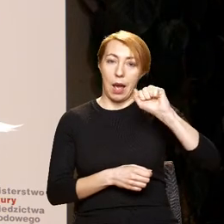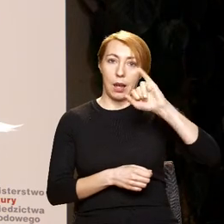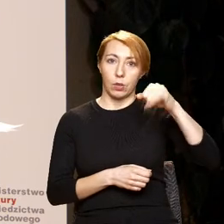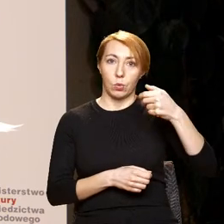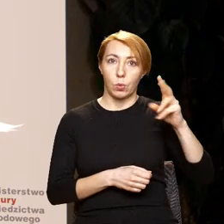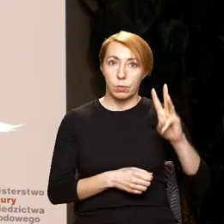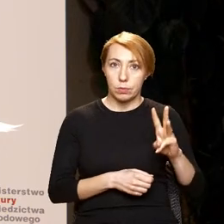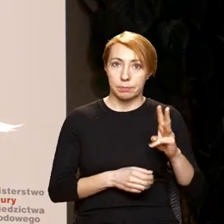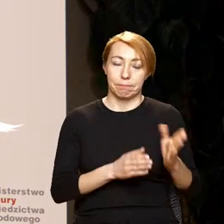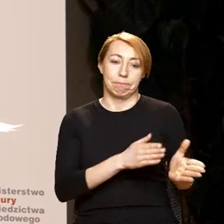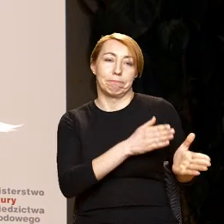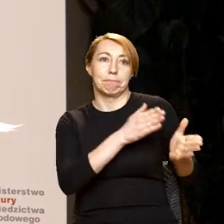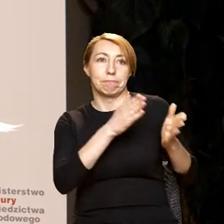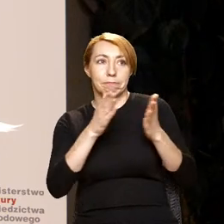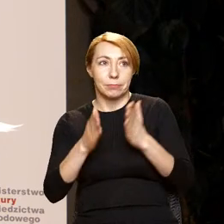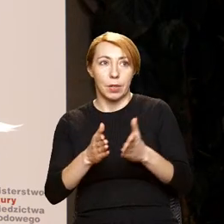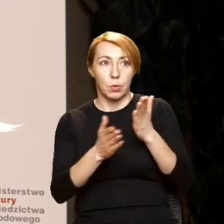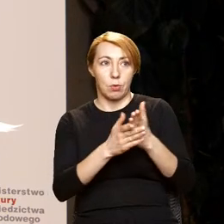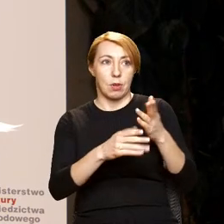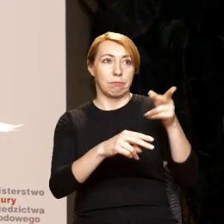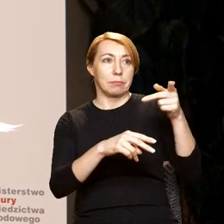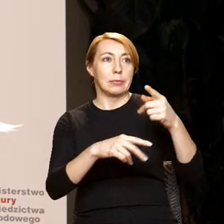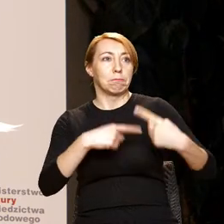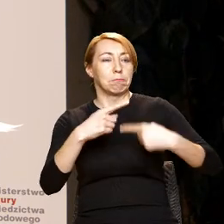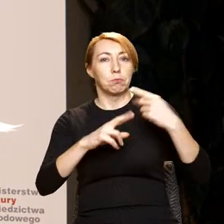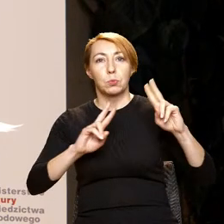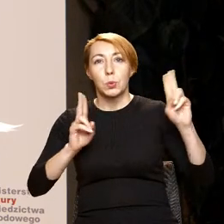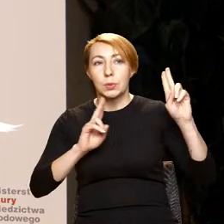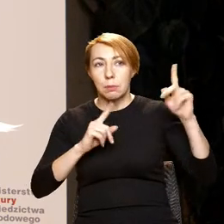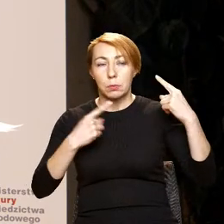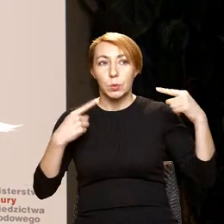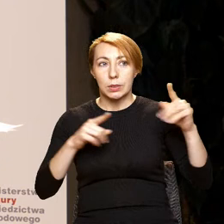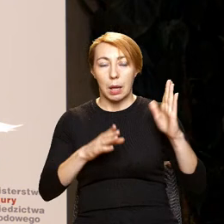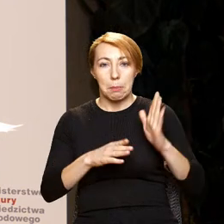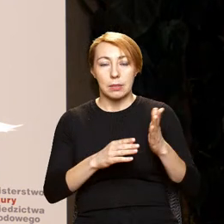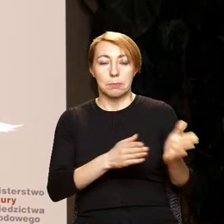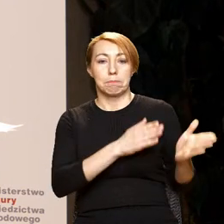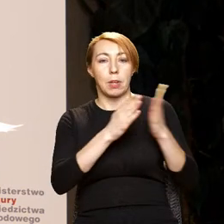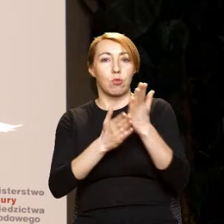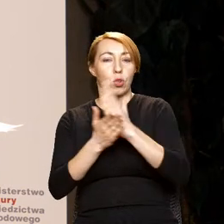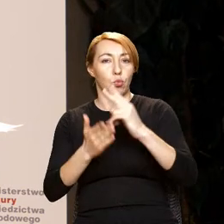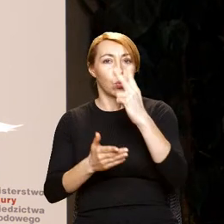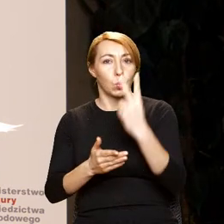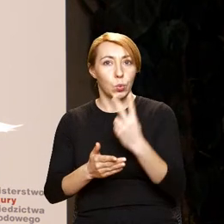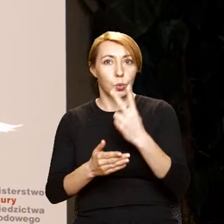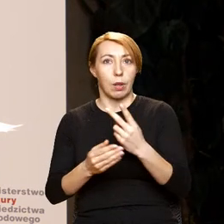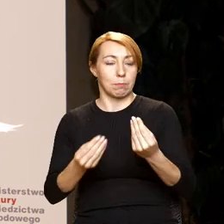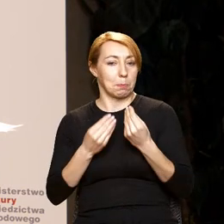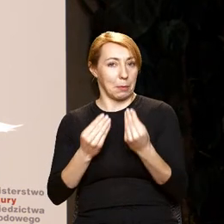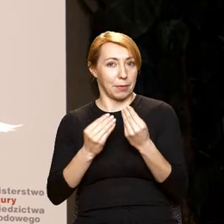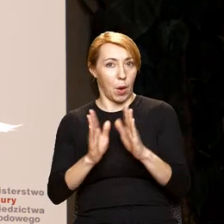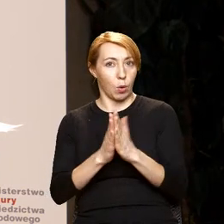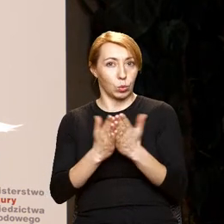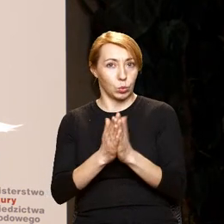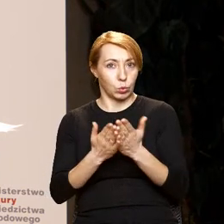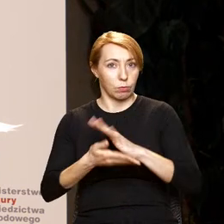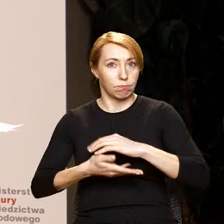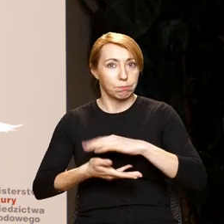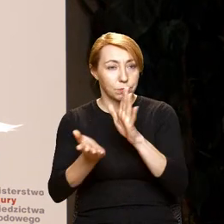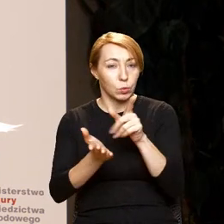intermezzo, tutaj już sprzęt przygotowany. Potem będzie akt drugi, wspaniała publikacja, na którą